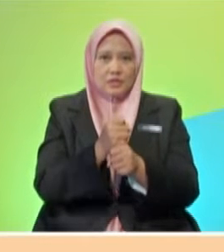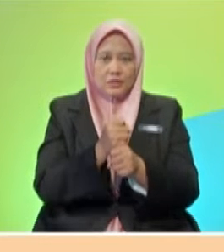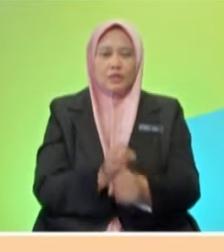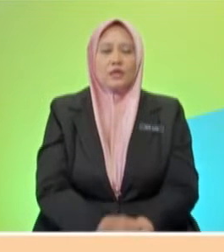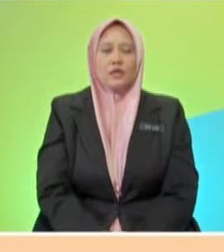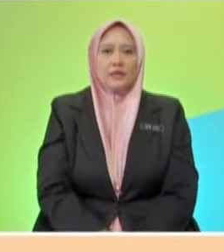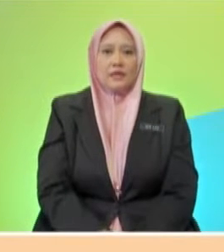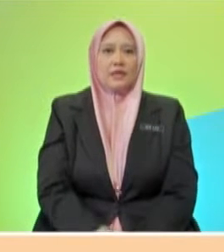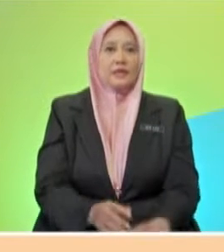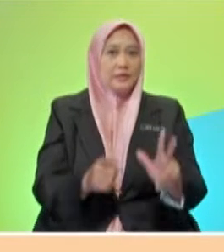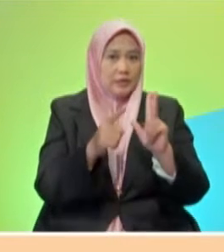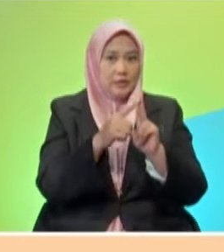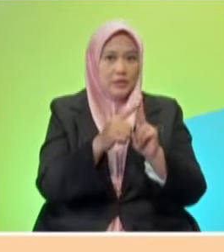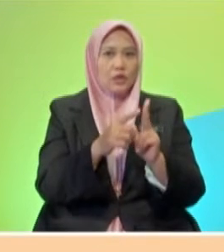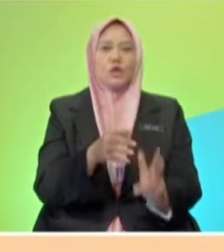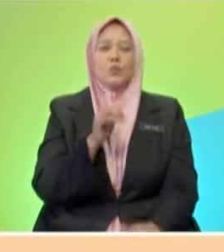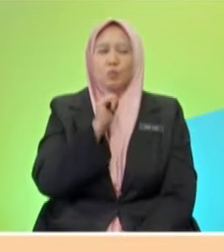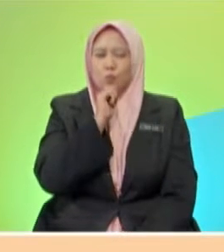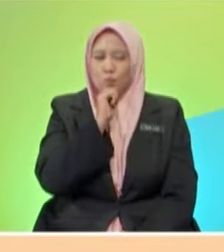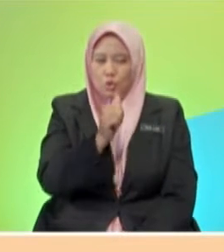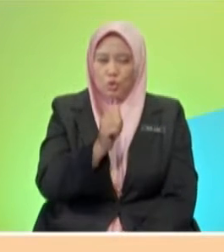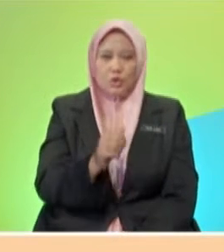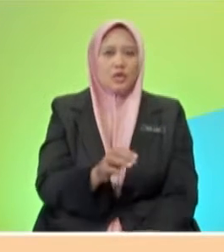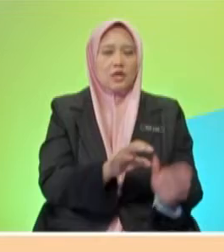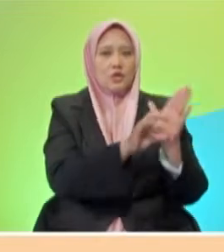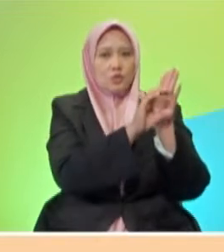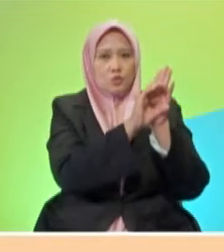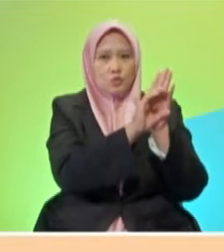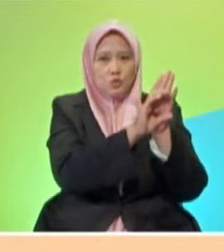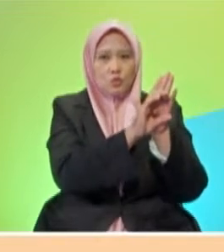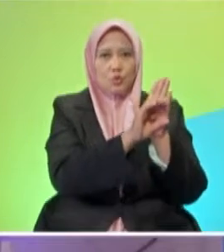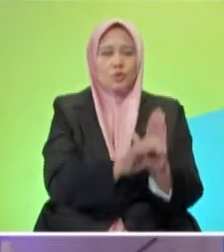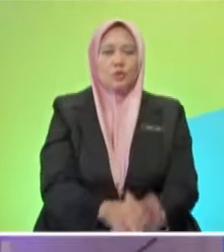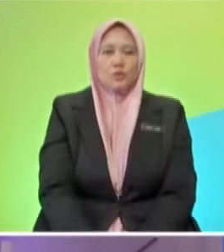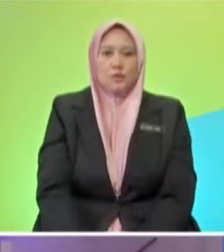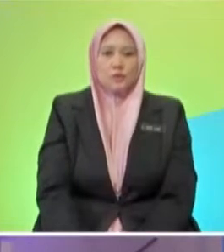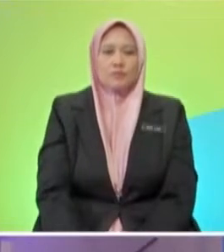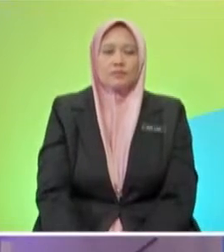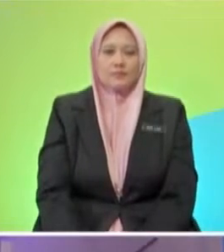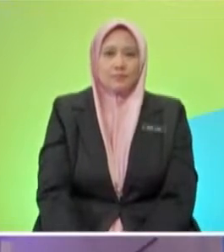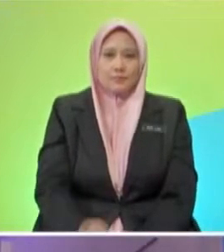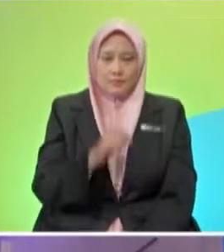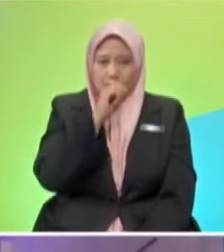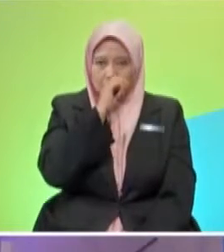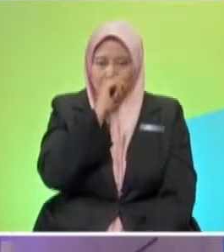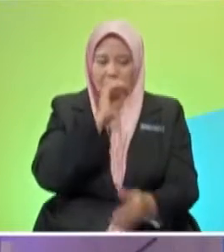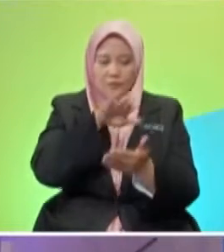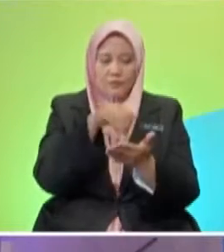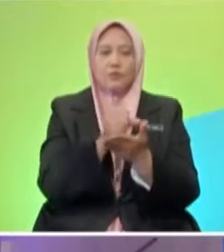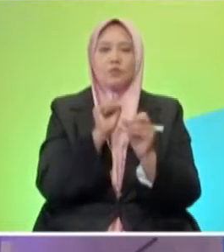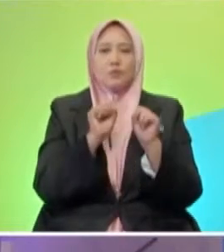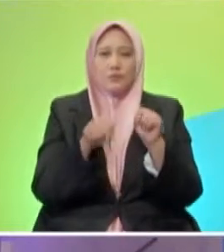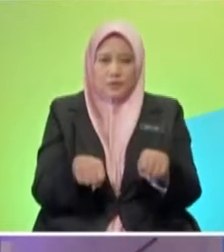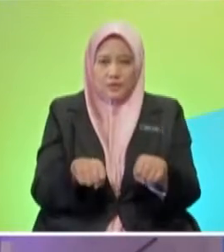contoh jadi ada tiga tipe ini saja untuk mencari hijau utama daripada perenggan yang telah kita